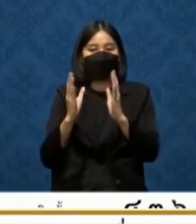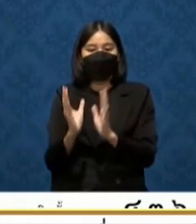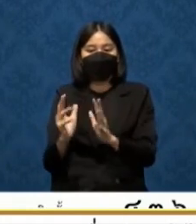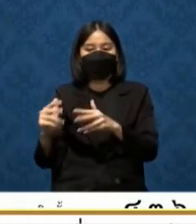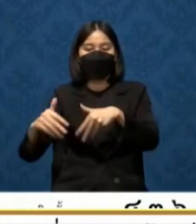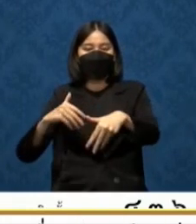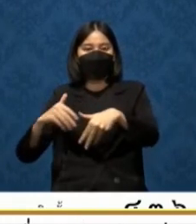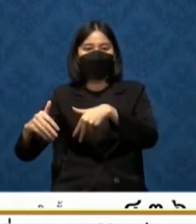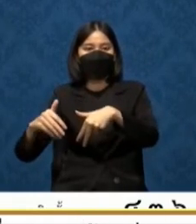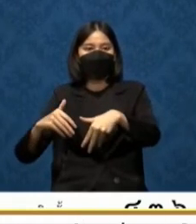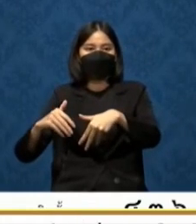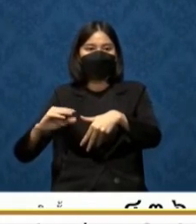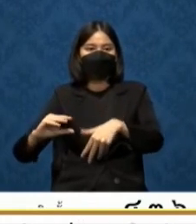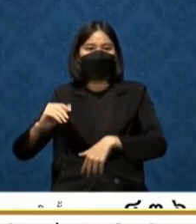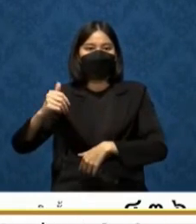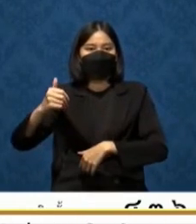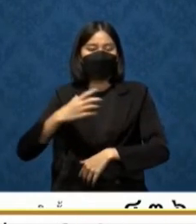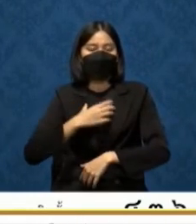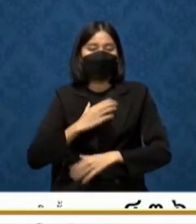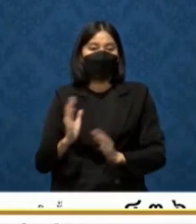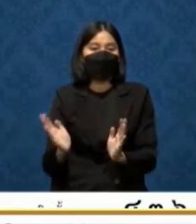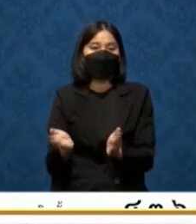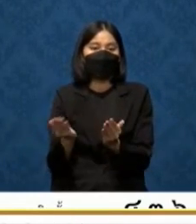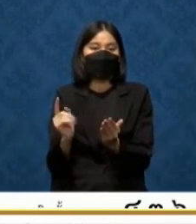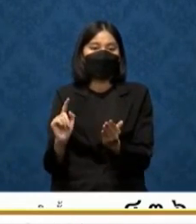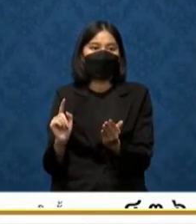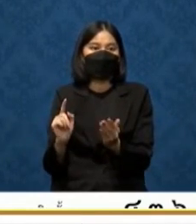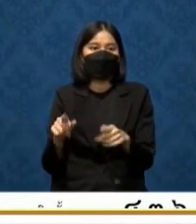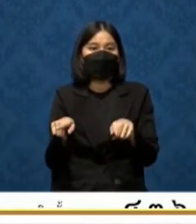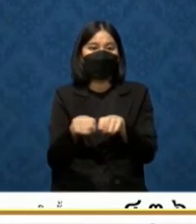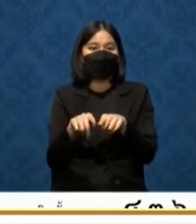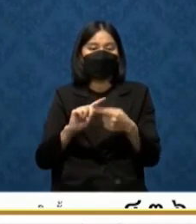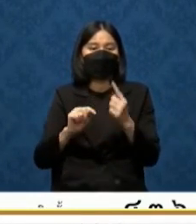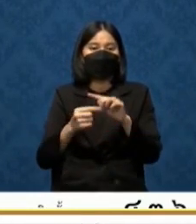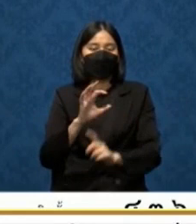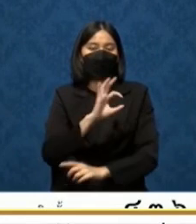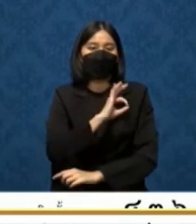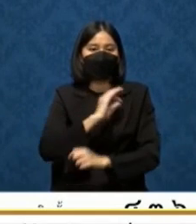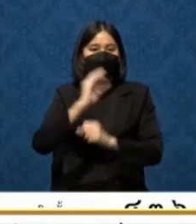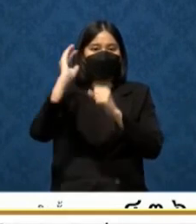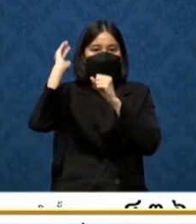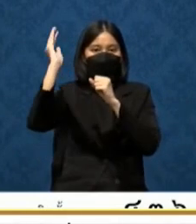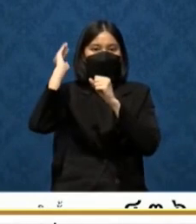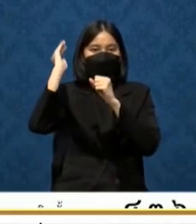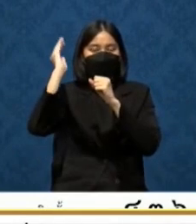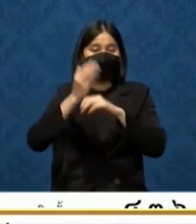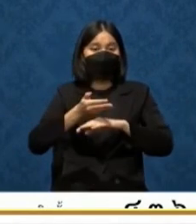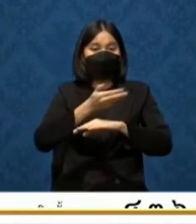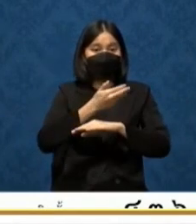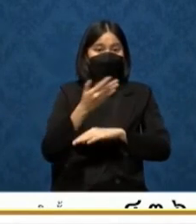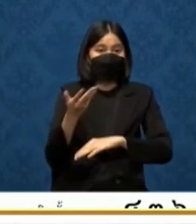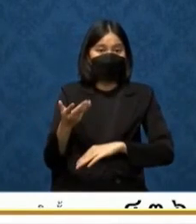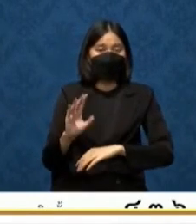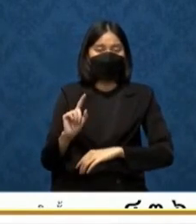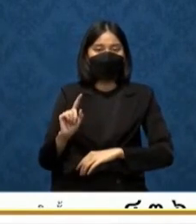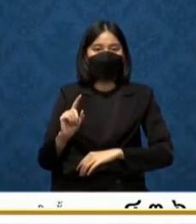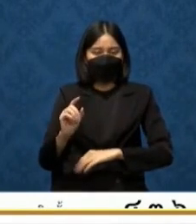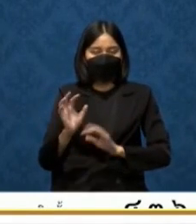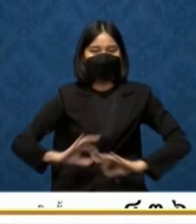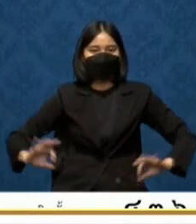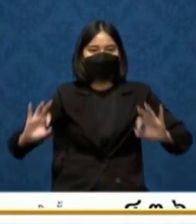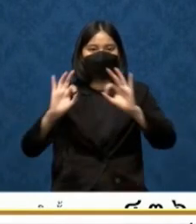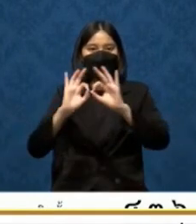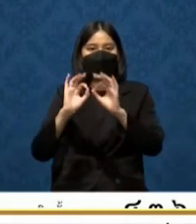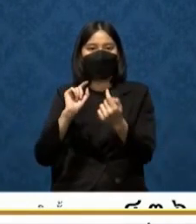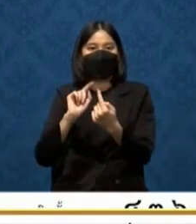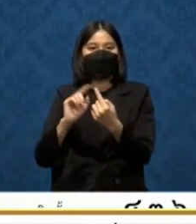ลเมื่องผมขอสนับสนุน อยางทเพื่อนสมาชิกหายท่านได้อภิคไปก่อนน่าว่า ทานได้ใหคามสำคัญกั